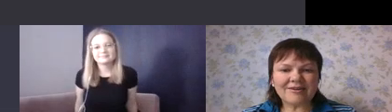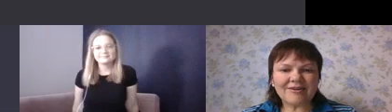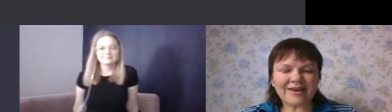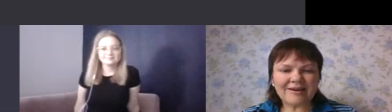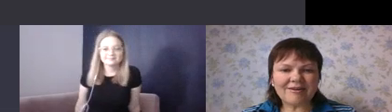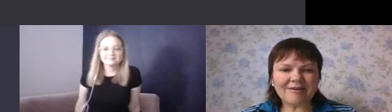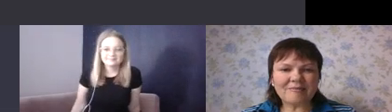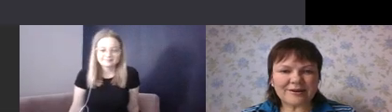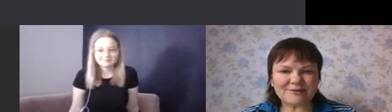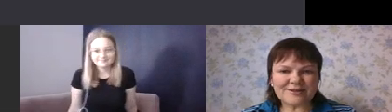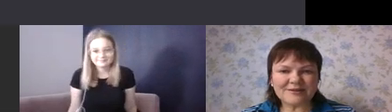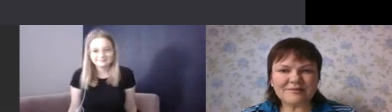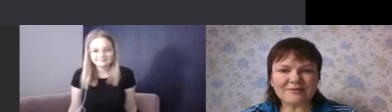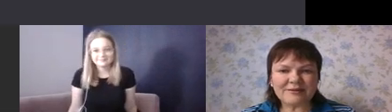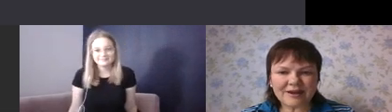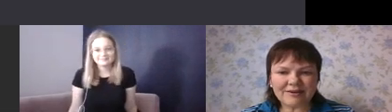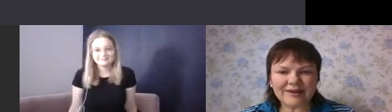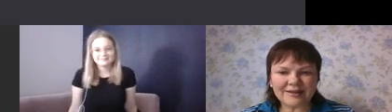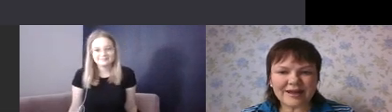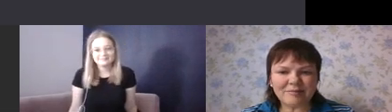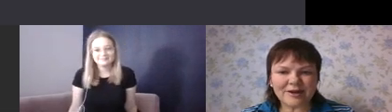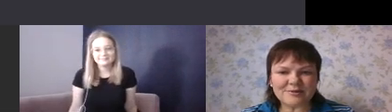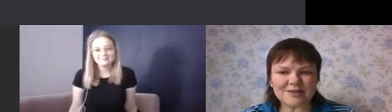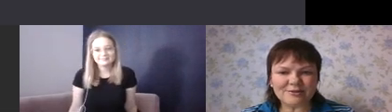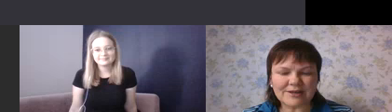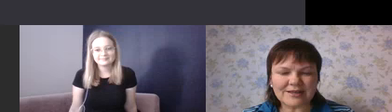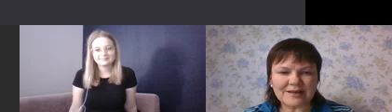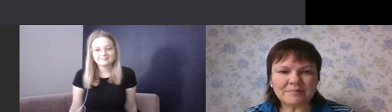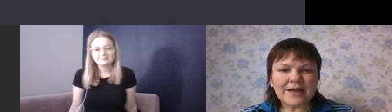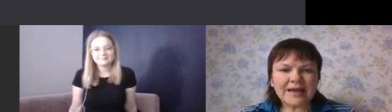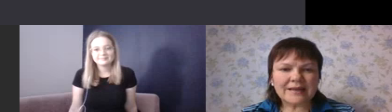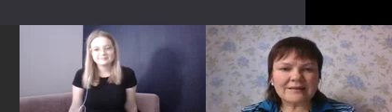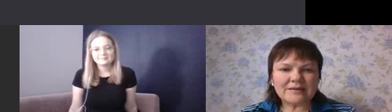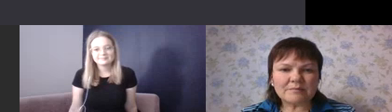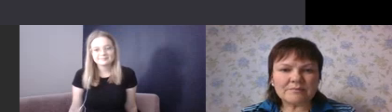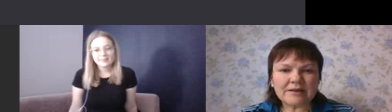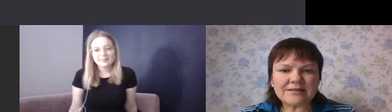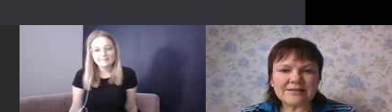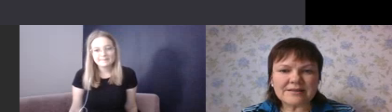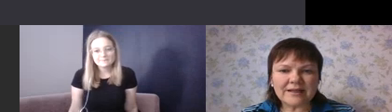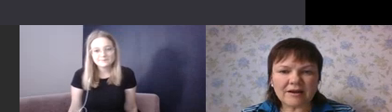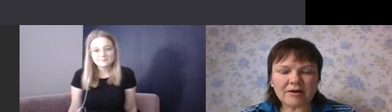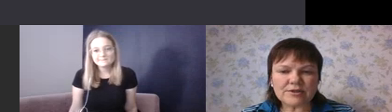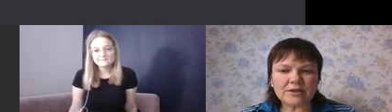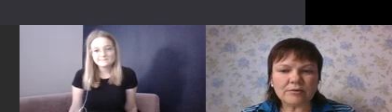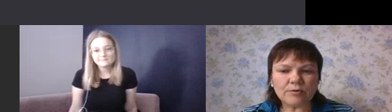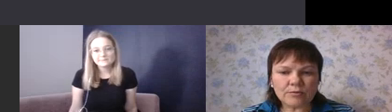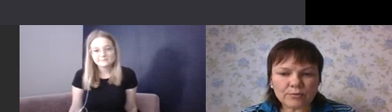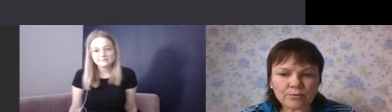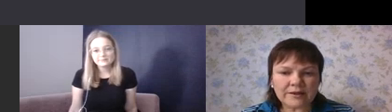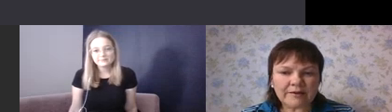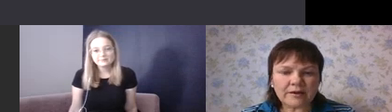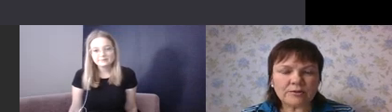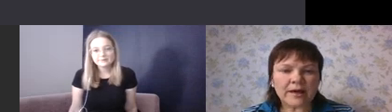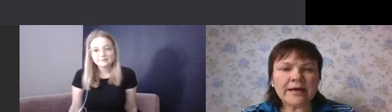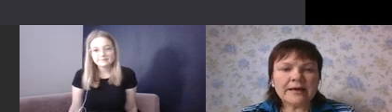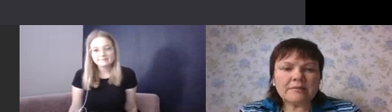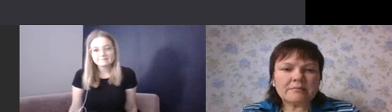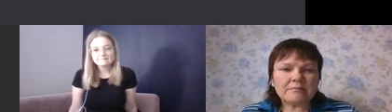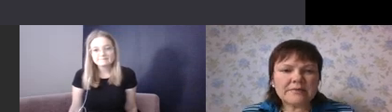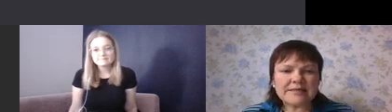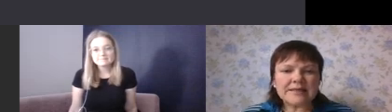Väga, väga hea märkus või väga head tähelepanekud, mis siit tulid. Et mida siis teha just, et uurida